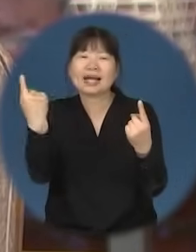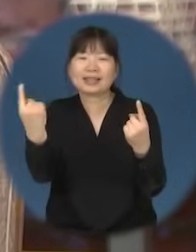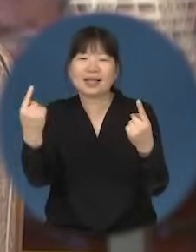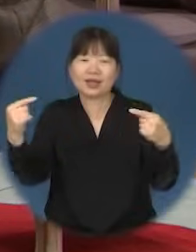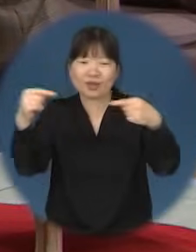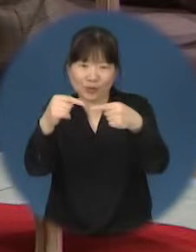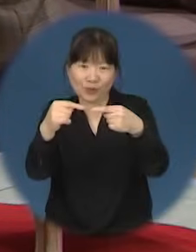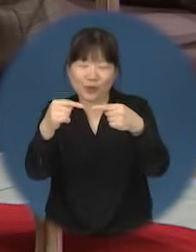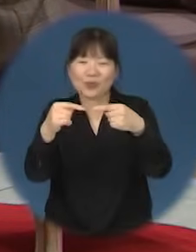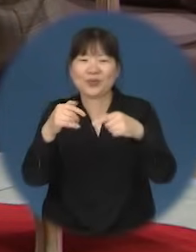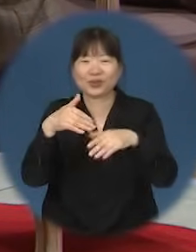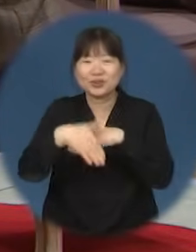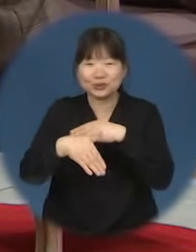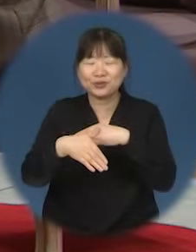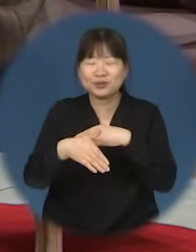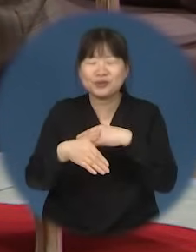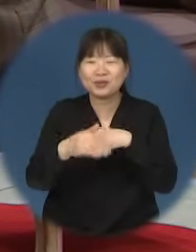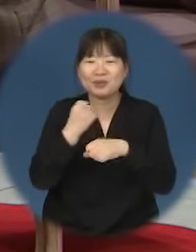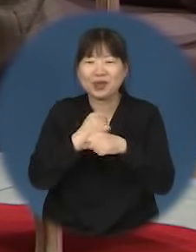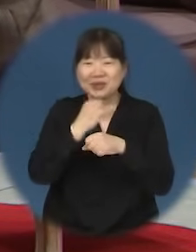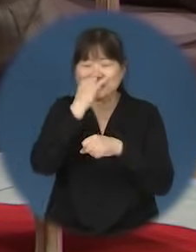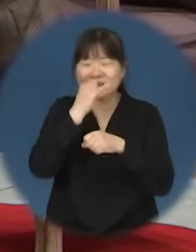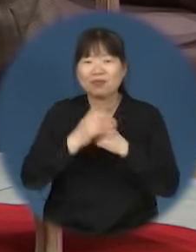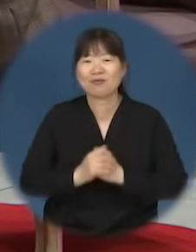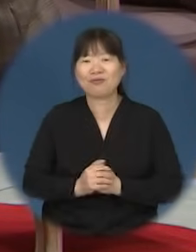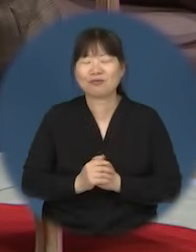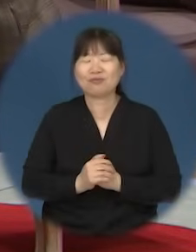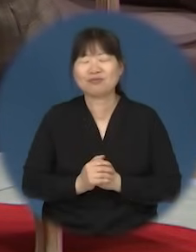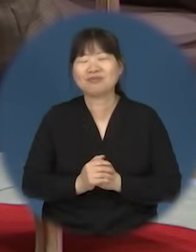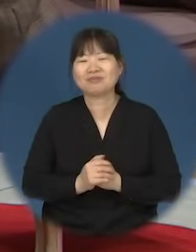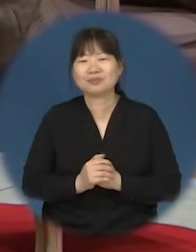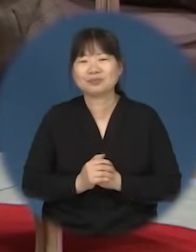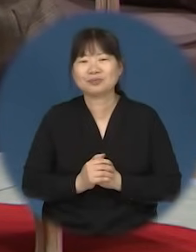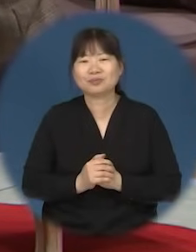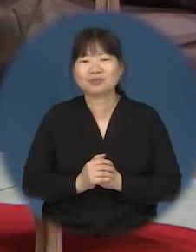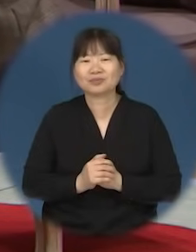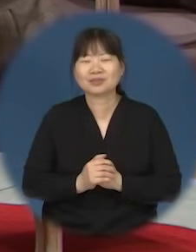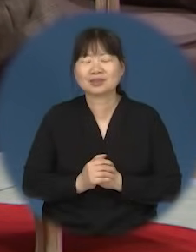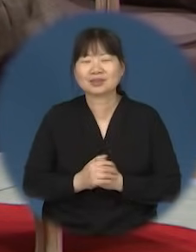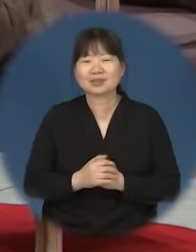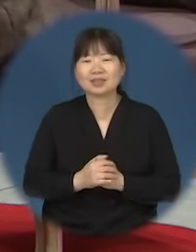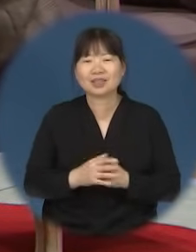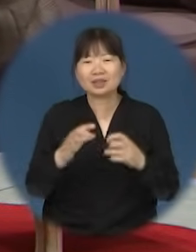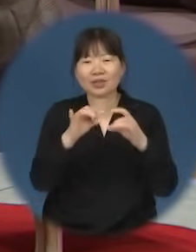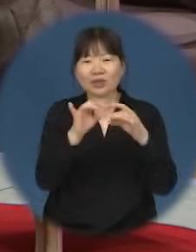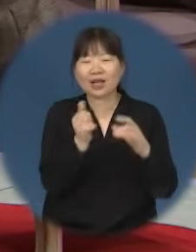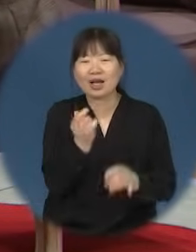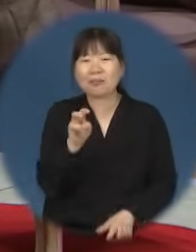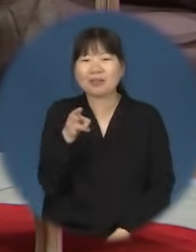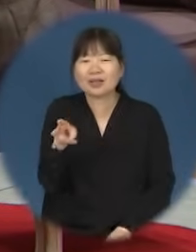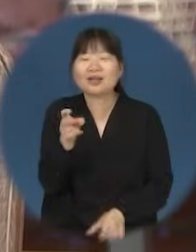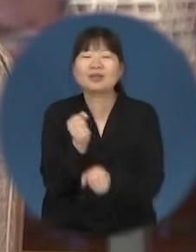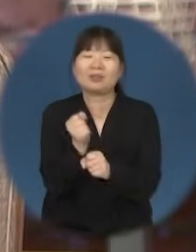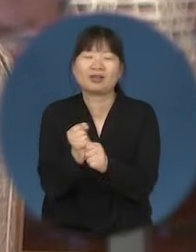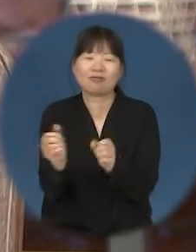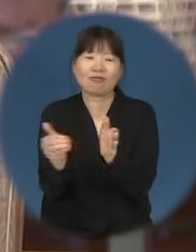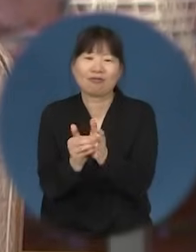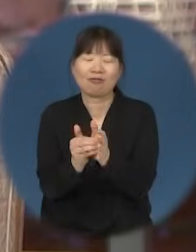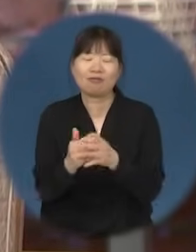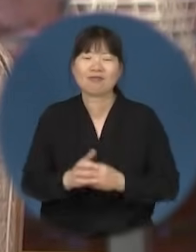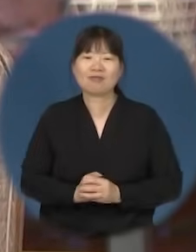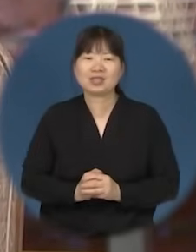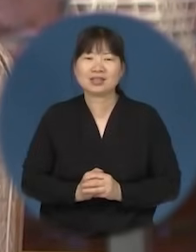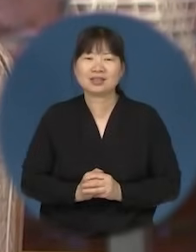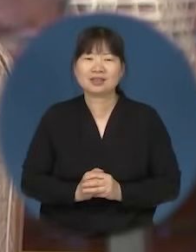시켜서 그런 것도 생겼어요. 예예. 예. 그래서 변동성을 없앤 그런 이제 전자화폐 디지털 머니가 만들어졌죠. 그걸